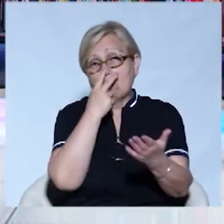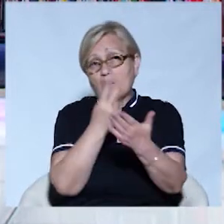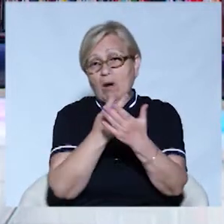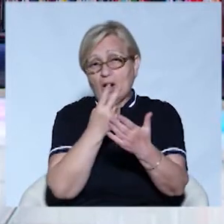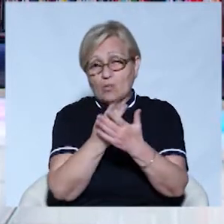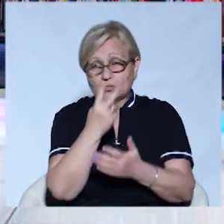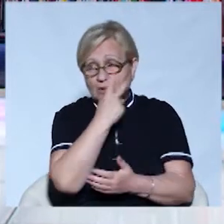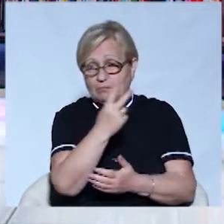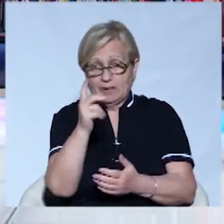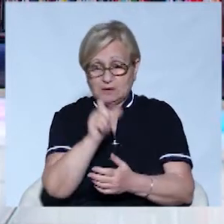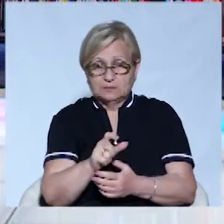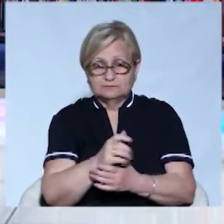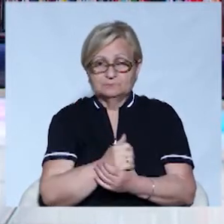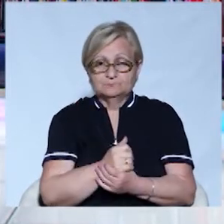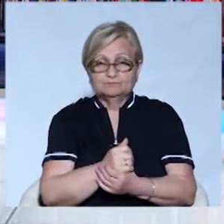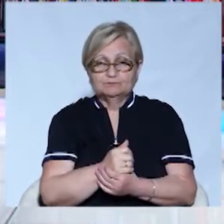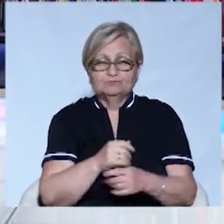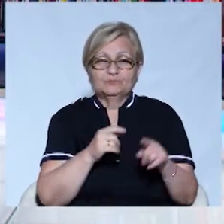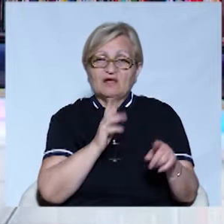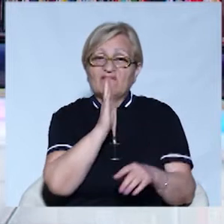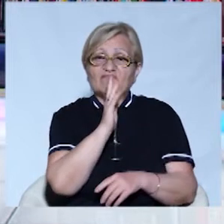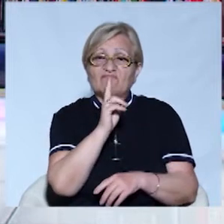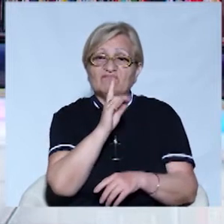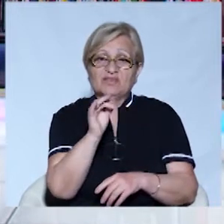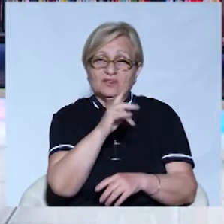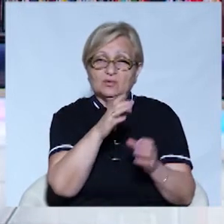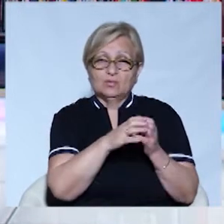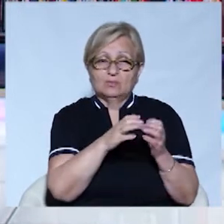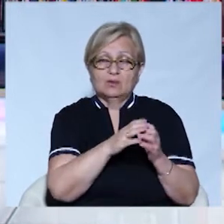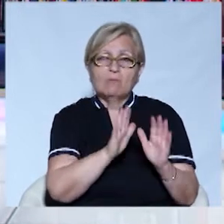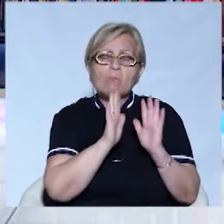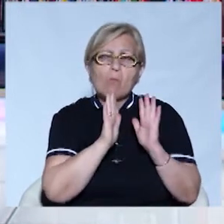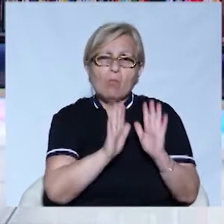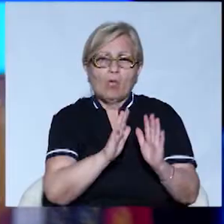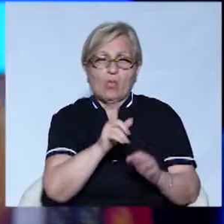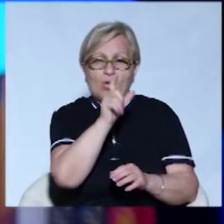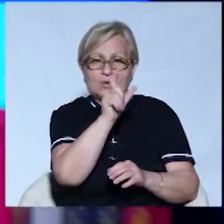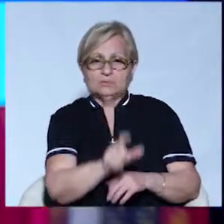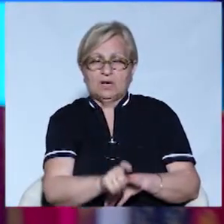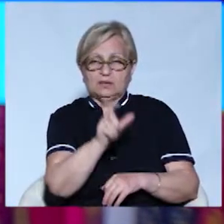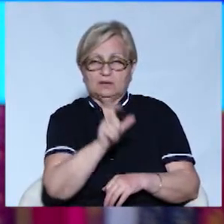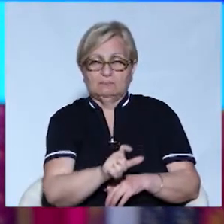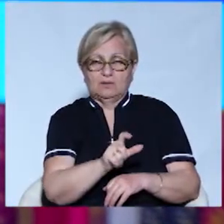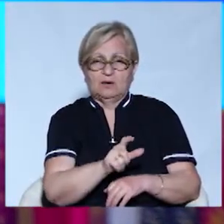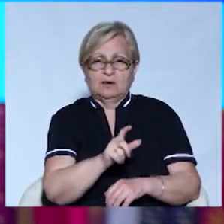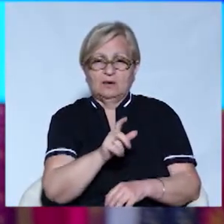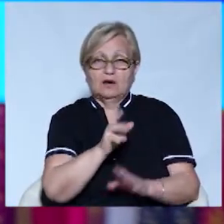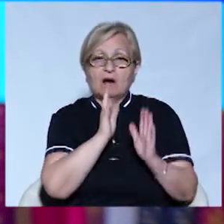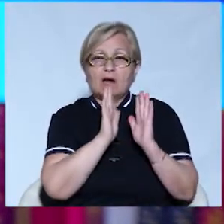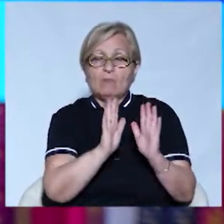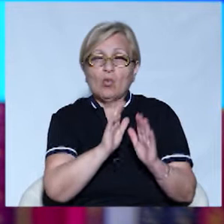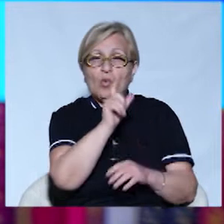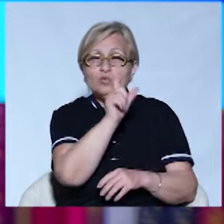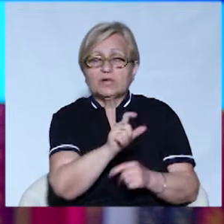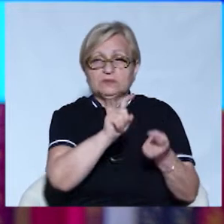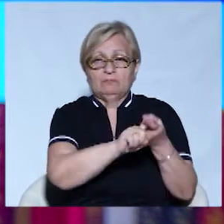მაყურებელი და ასე შემდეგ. ვინ ჯგუფის? მხოლოდ ადამიანს, ვინ შეკითხვა, მხოლოდ ადამიანს